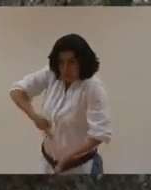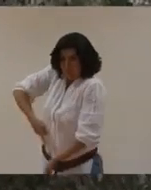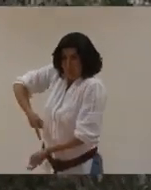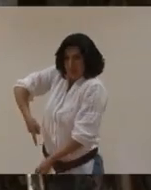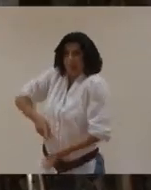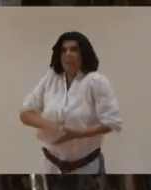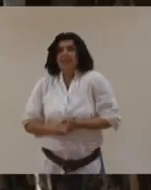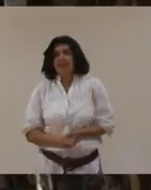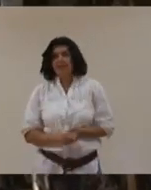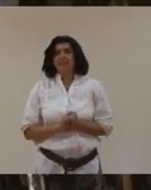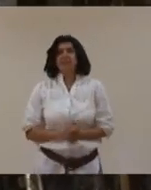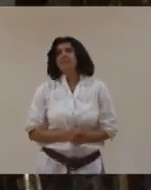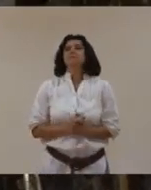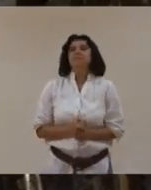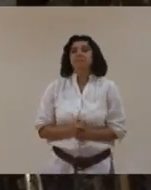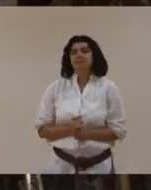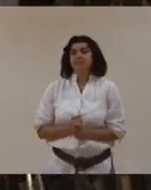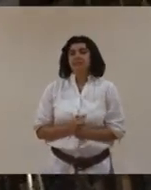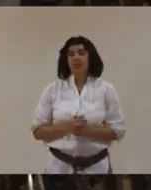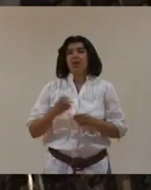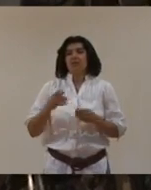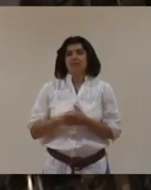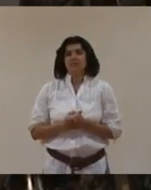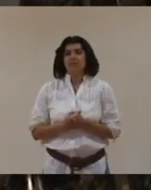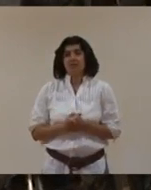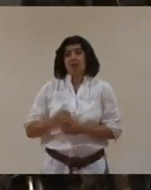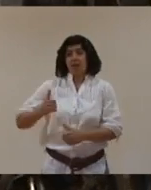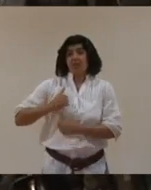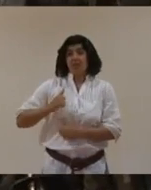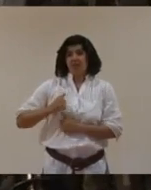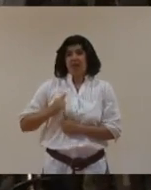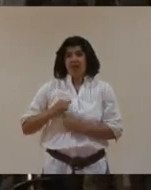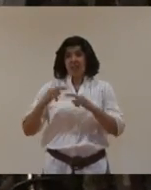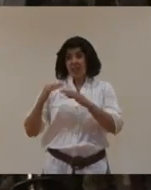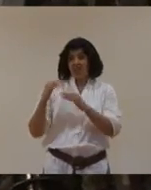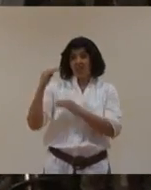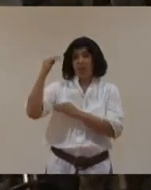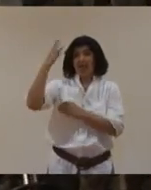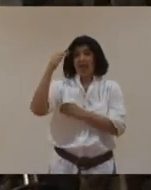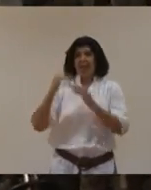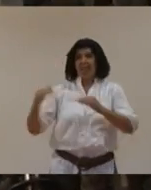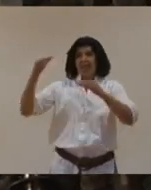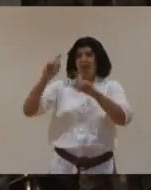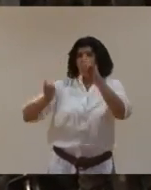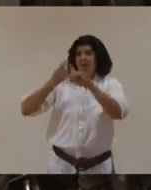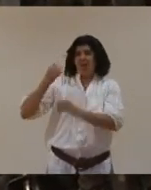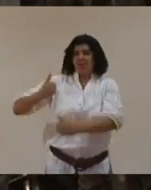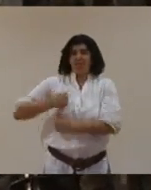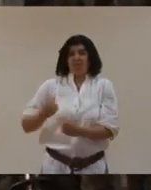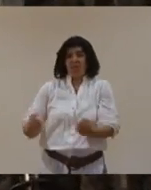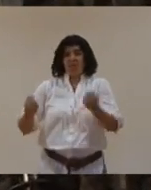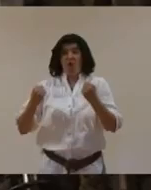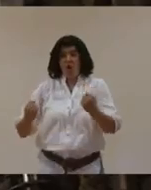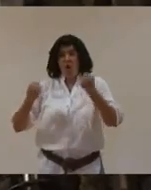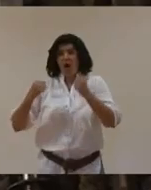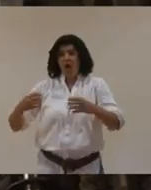Douve. La salle d'armes située aujourd'hui au quatrième niveau du donjon témoigne de l'importance de cette forteresse édifiée pendant la